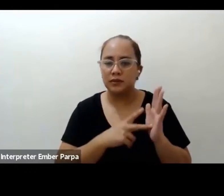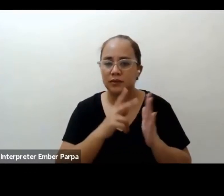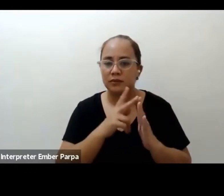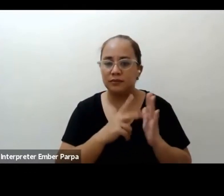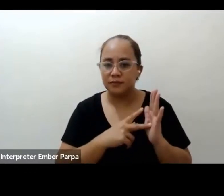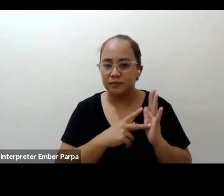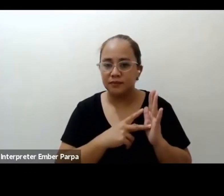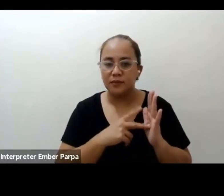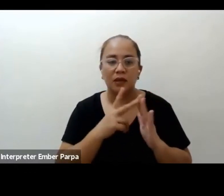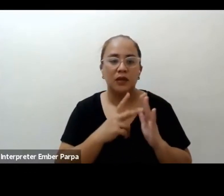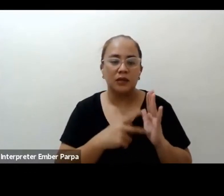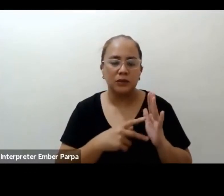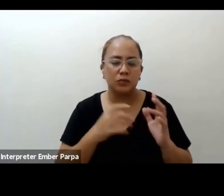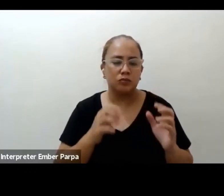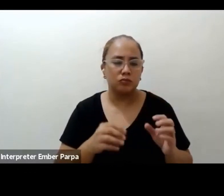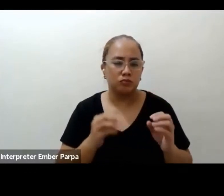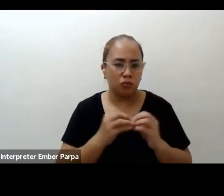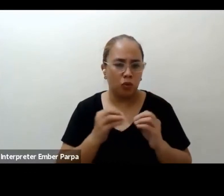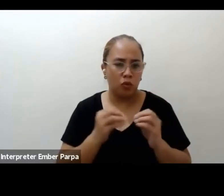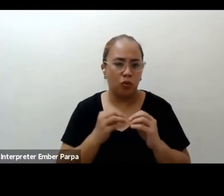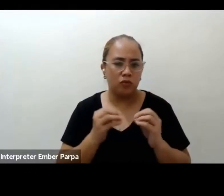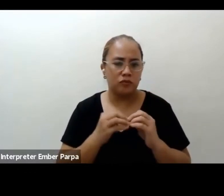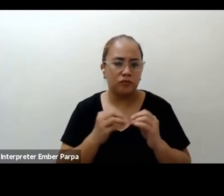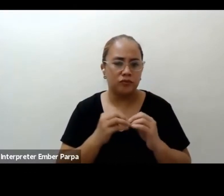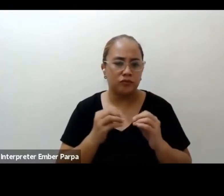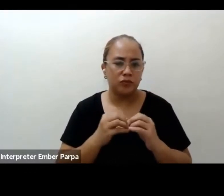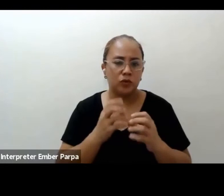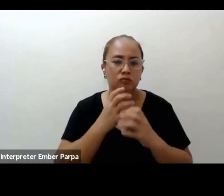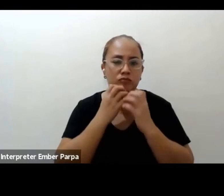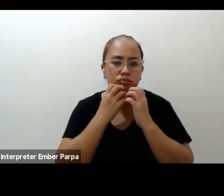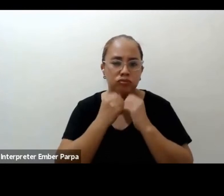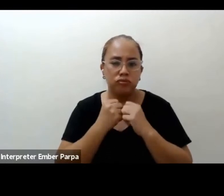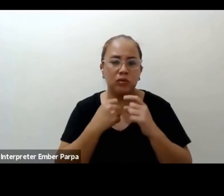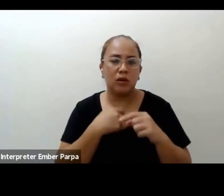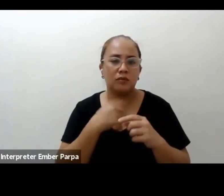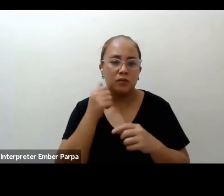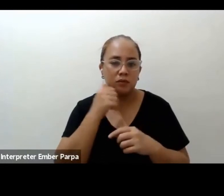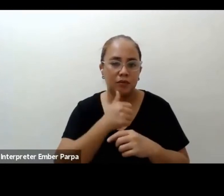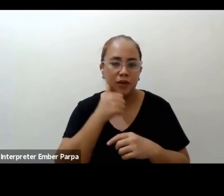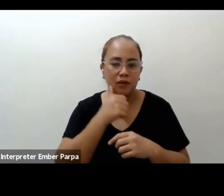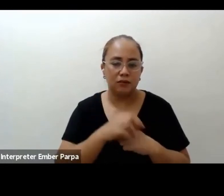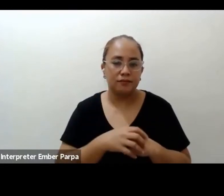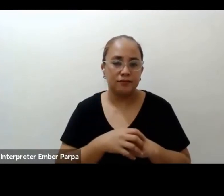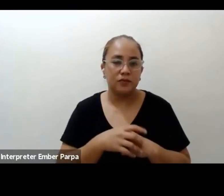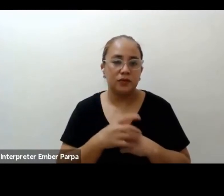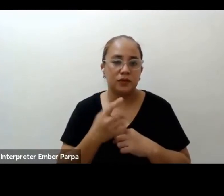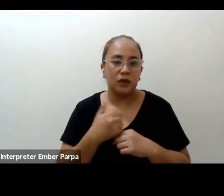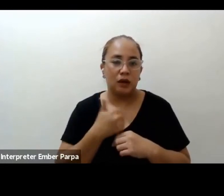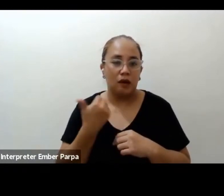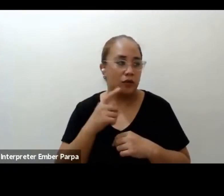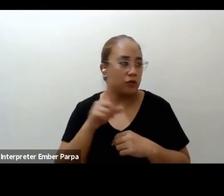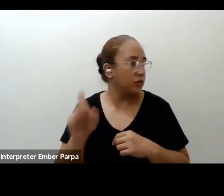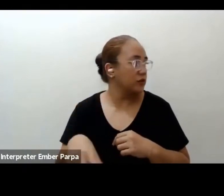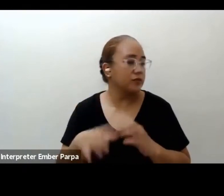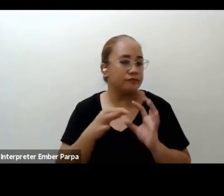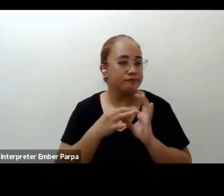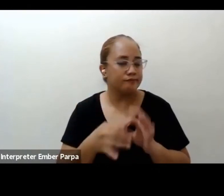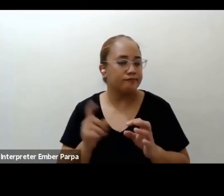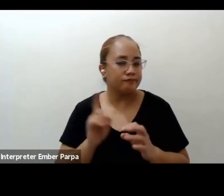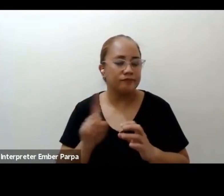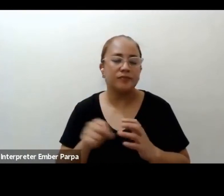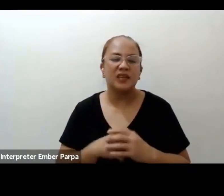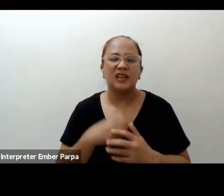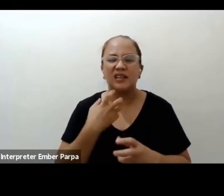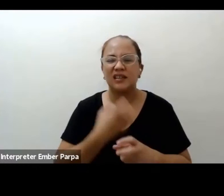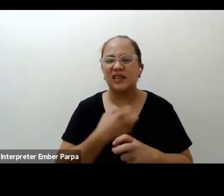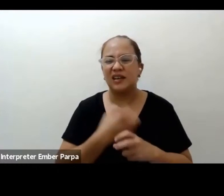na upang higit na mapag-alagaan ang mga kababaihan. And the other questions related to that din, hirap na hirap